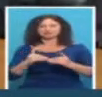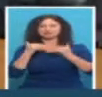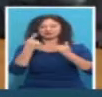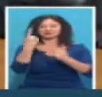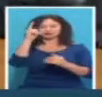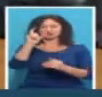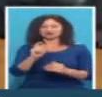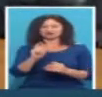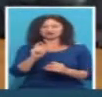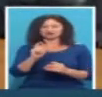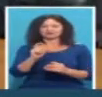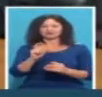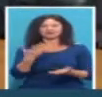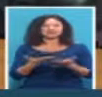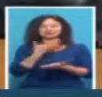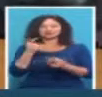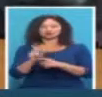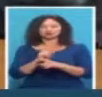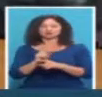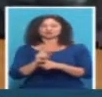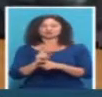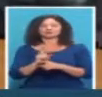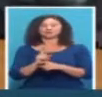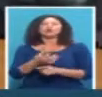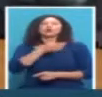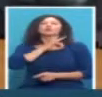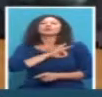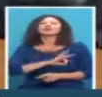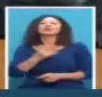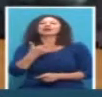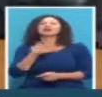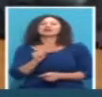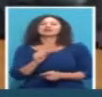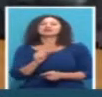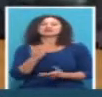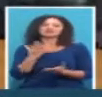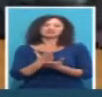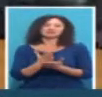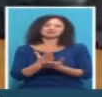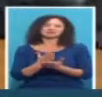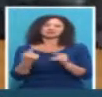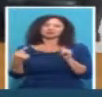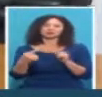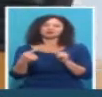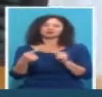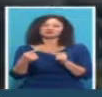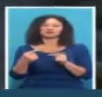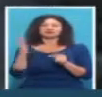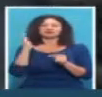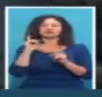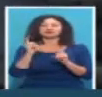человека. Вот такая предлагается норма потребления у членов совета. Есть возражения?